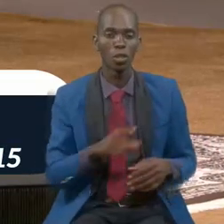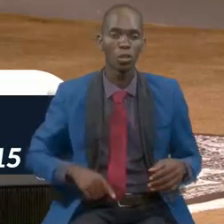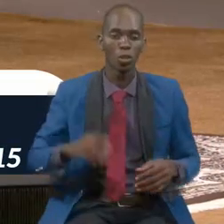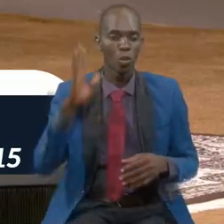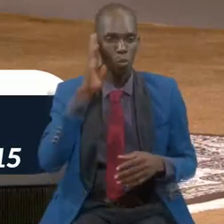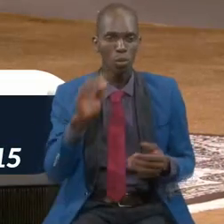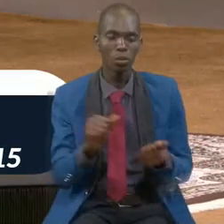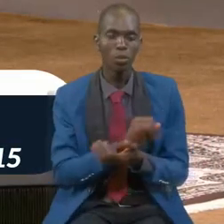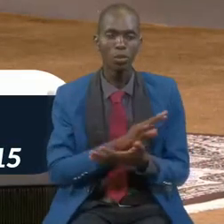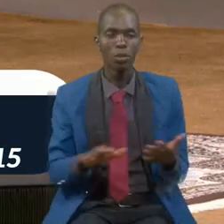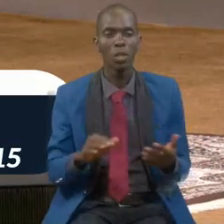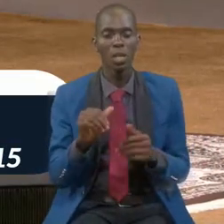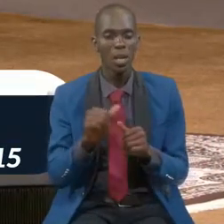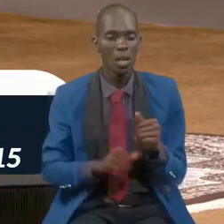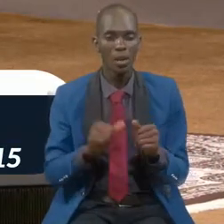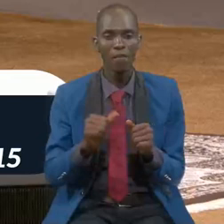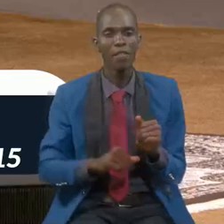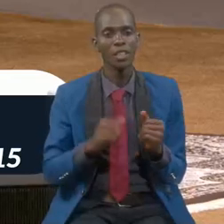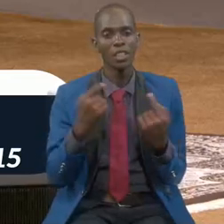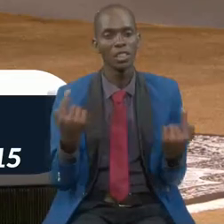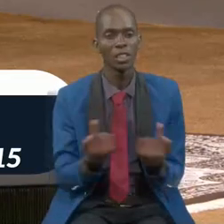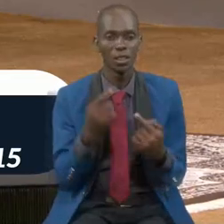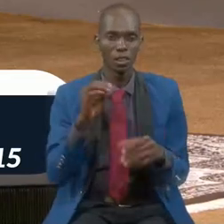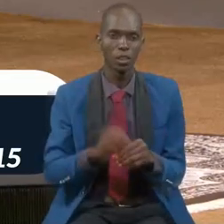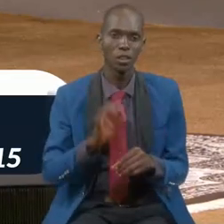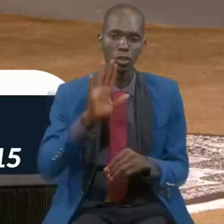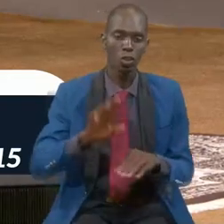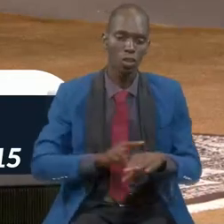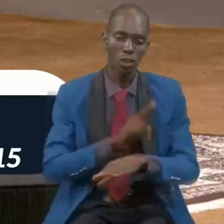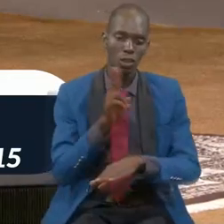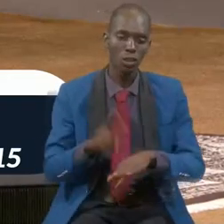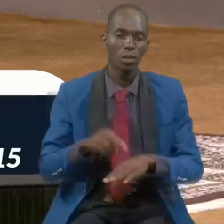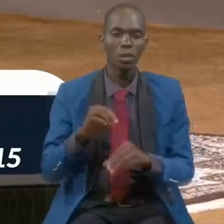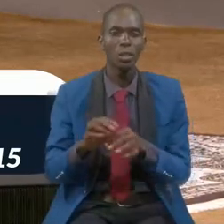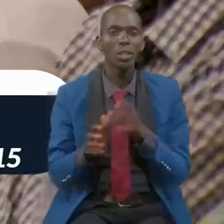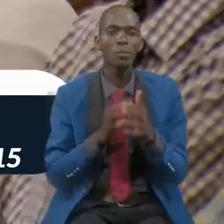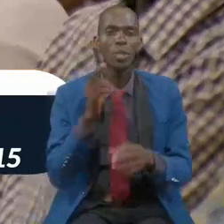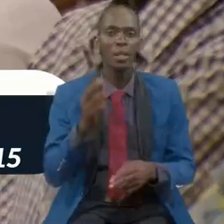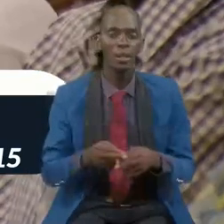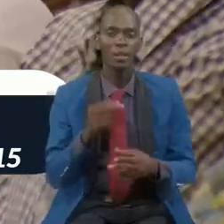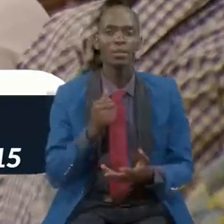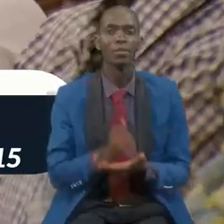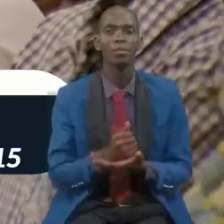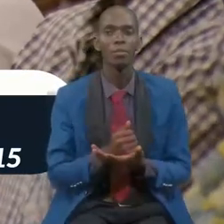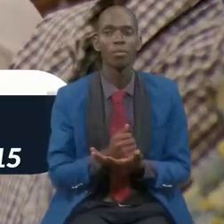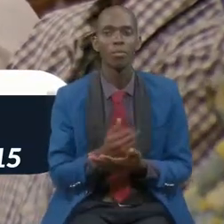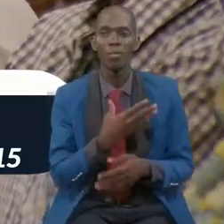péché. Le Seigneur va condamner tout péché dans votre nature au nom de